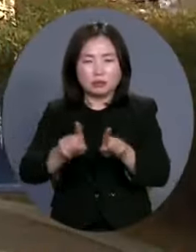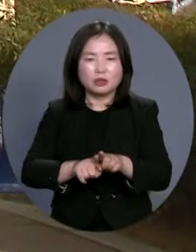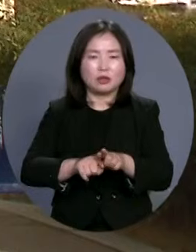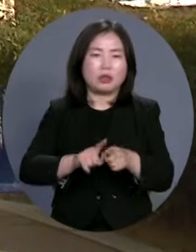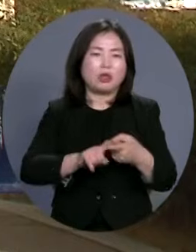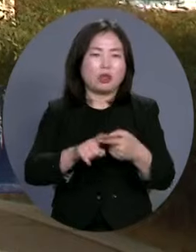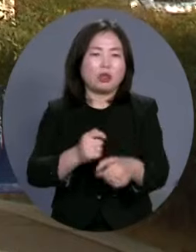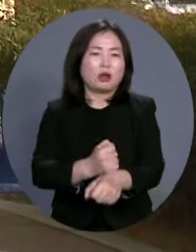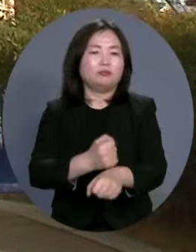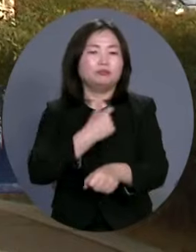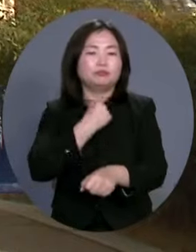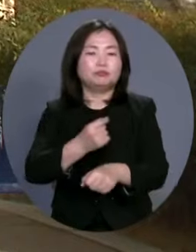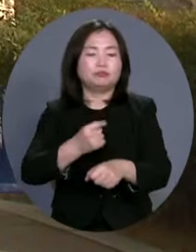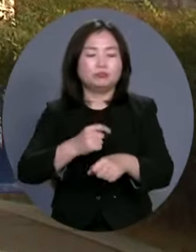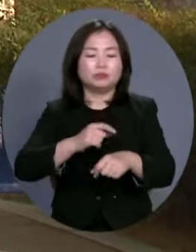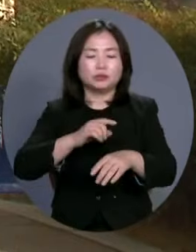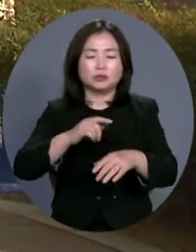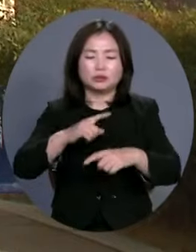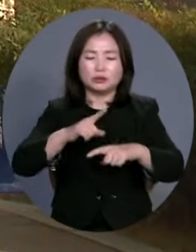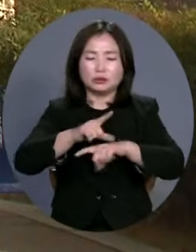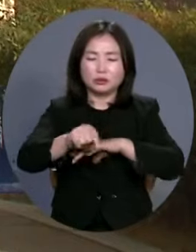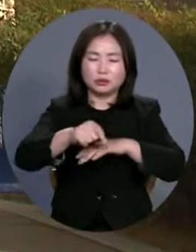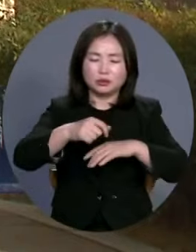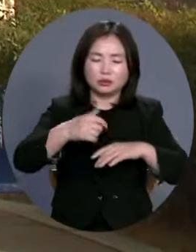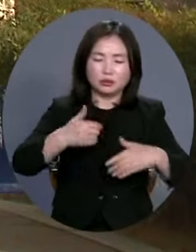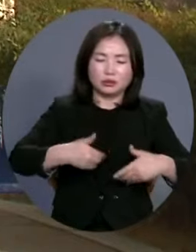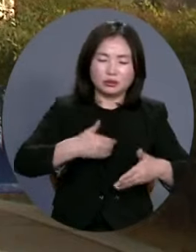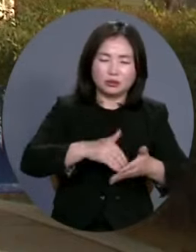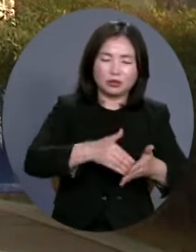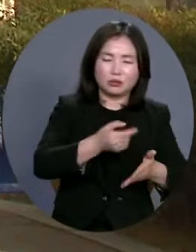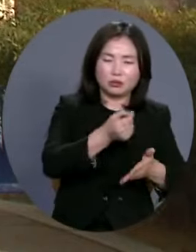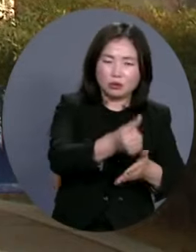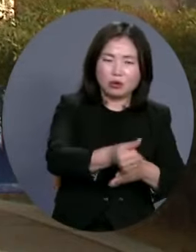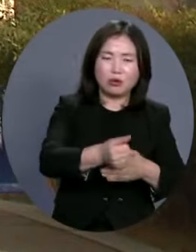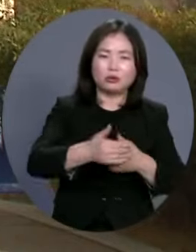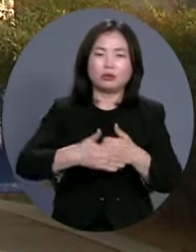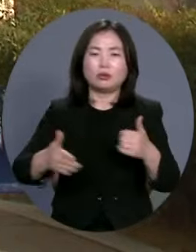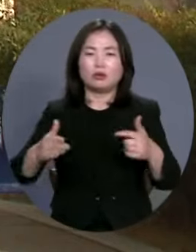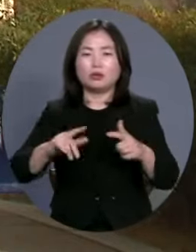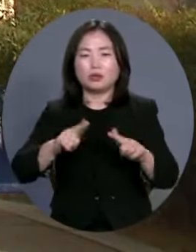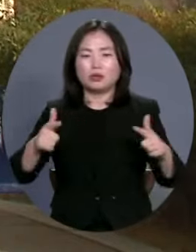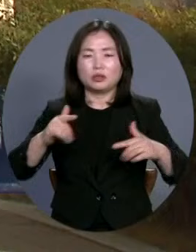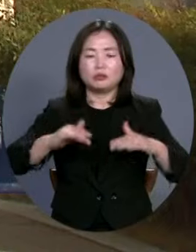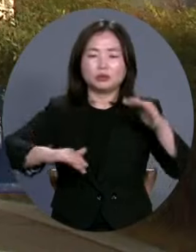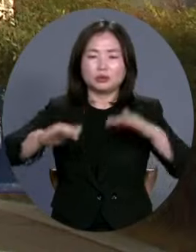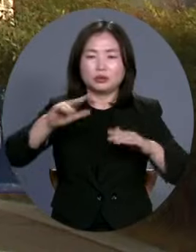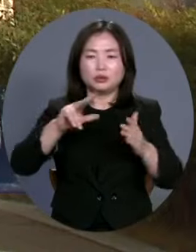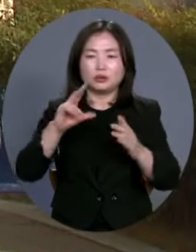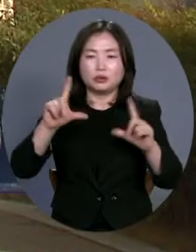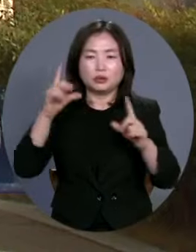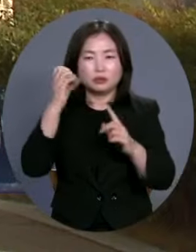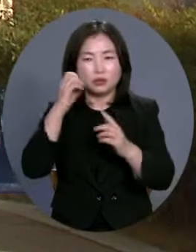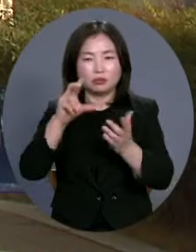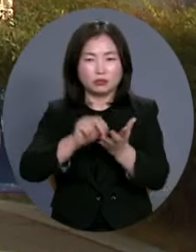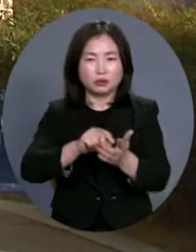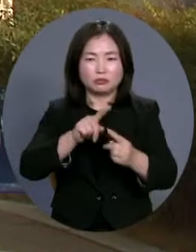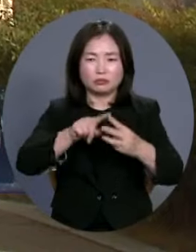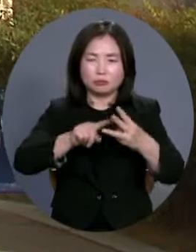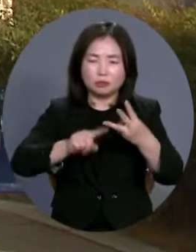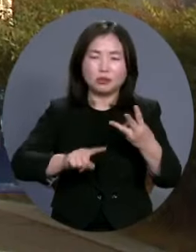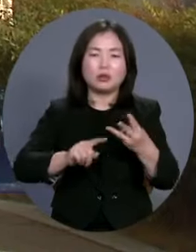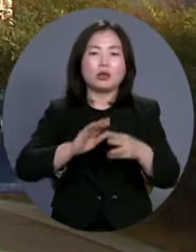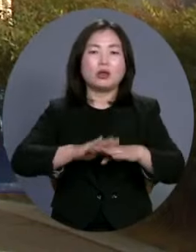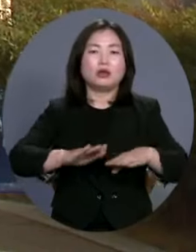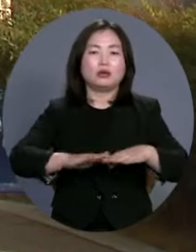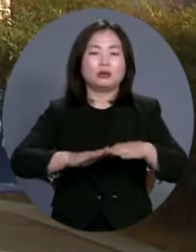그리고 지금 지역소멸이라든가 저출생의 문제 그리고 우리 사회를 덮치고 있는 불평등과 기후위기에 맞서서 이것에 대한